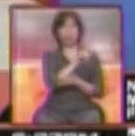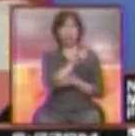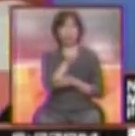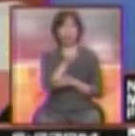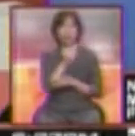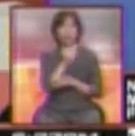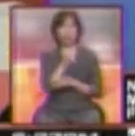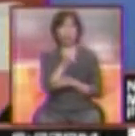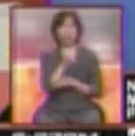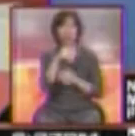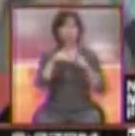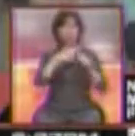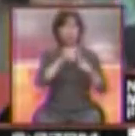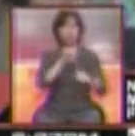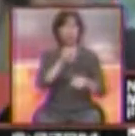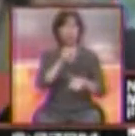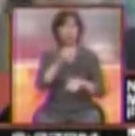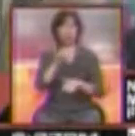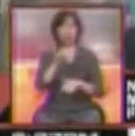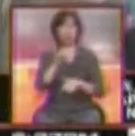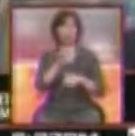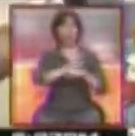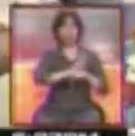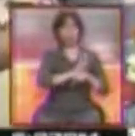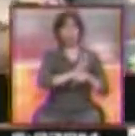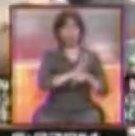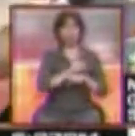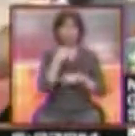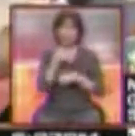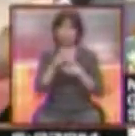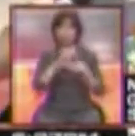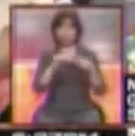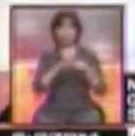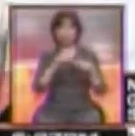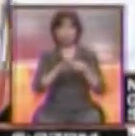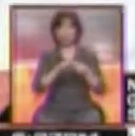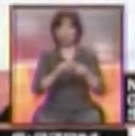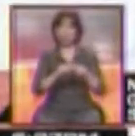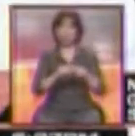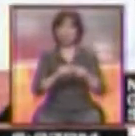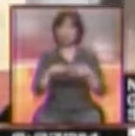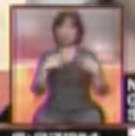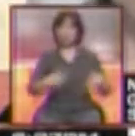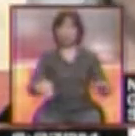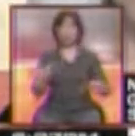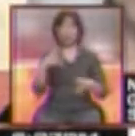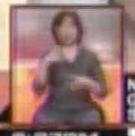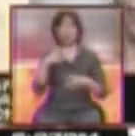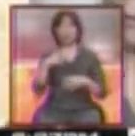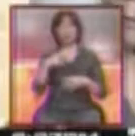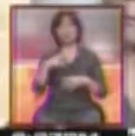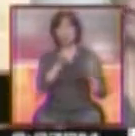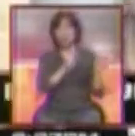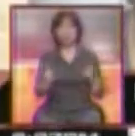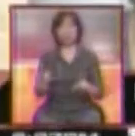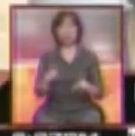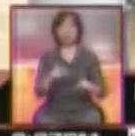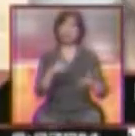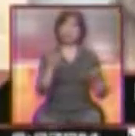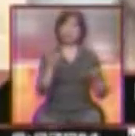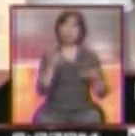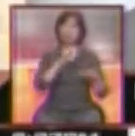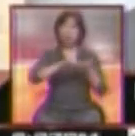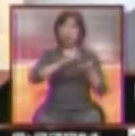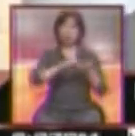indie film na Thy Wong. Kwento niya, matindi ang kanyang ginagawang paghahanda para sa pelikula. Magsagwan, alam ko